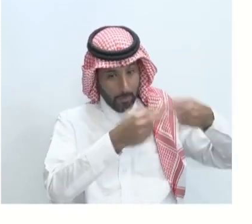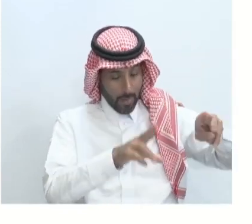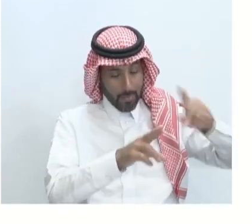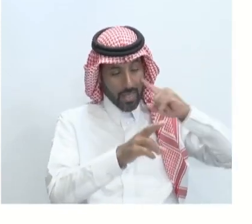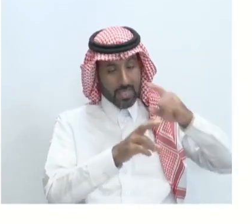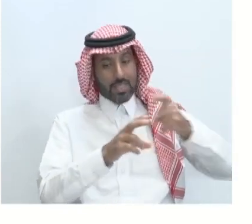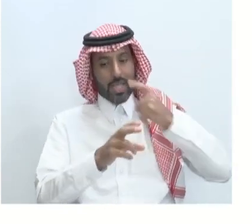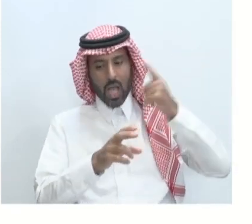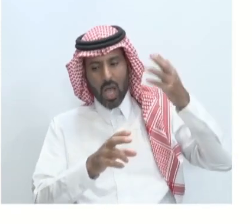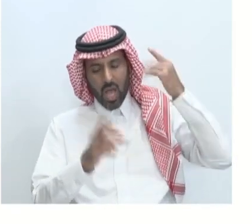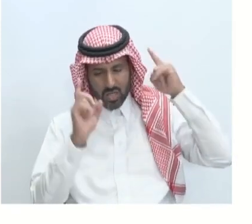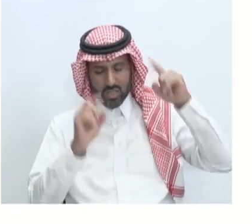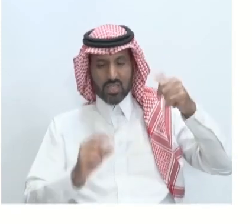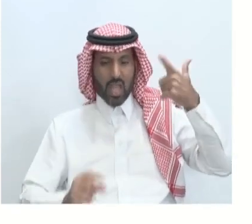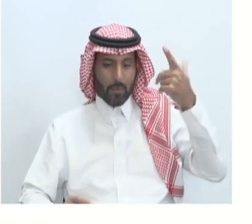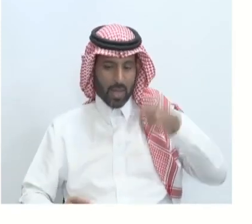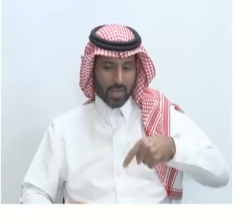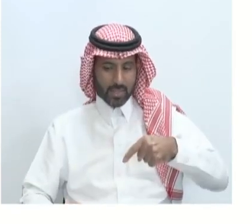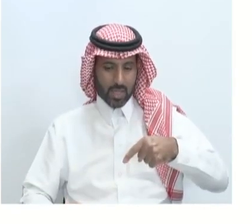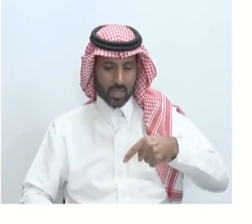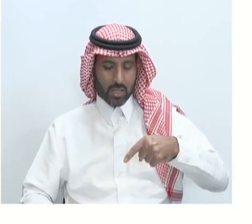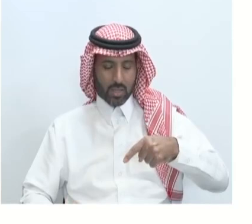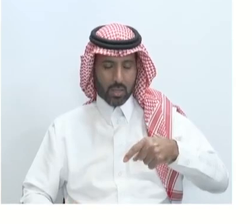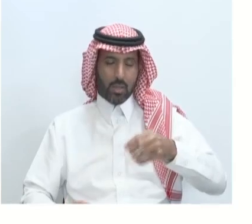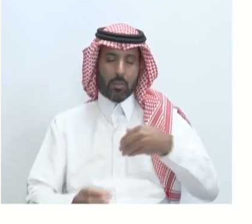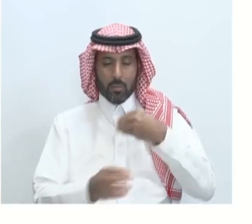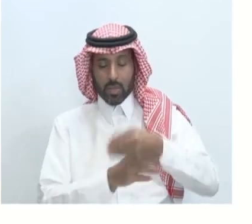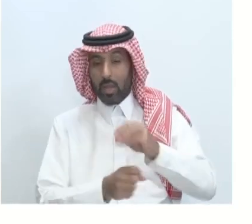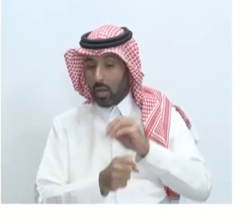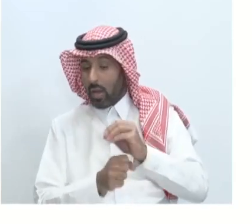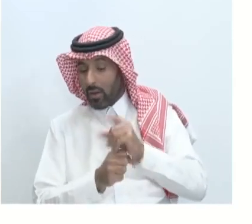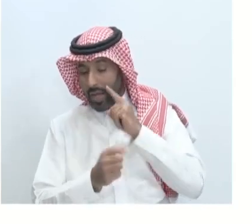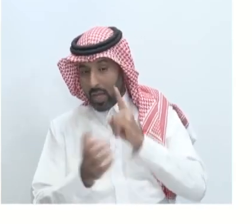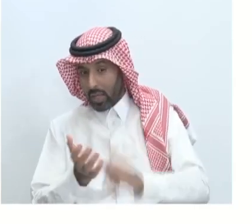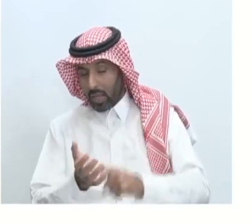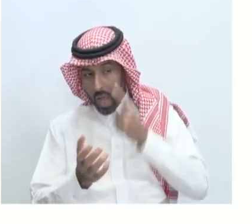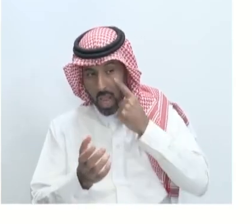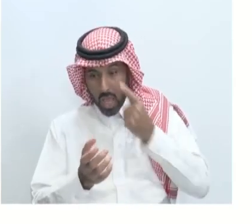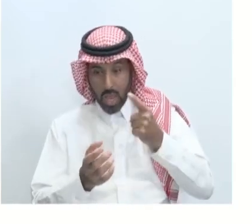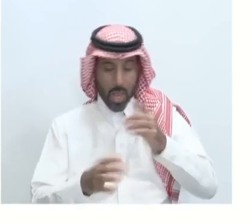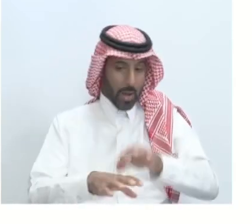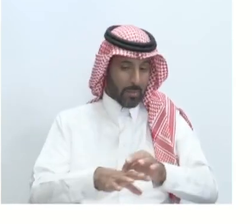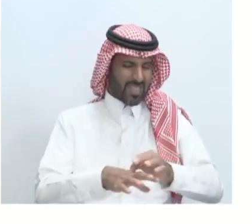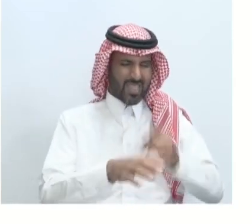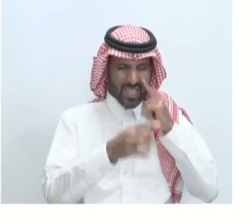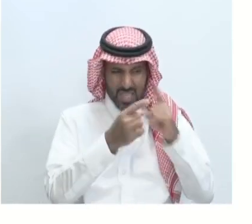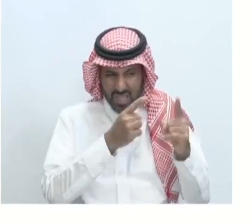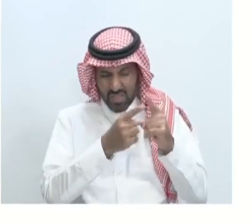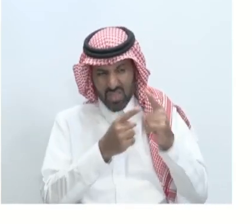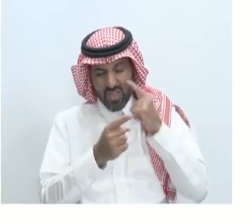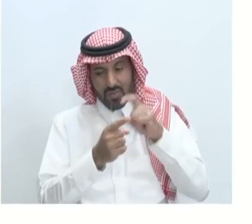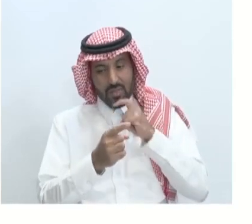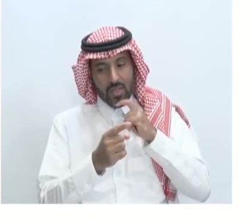القرن السابع عشر بعد ذلك ذكرنا بان في الحقيقه ان العين البشريه محدوده الامكانيات